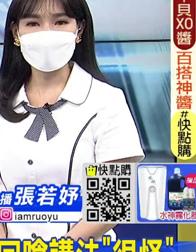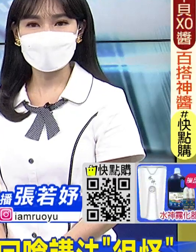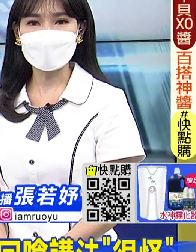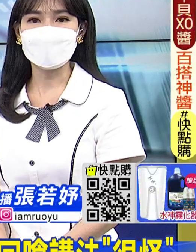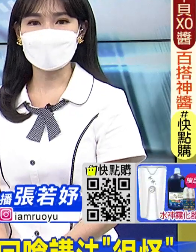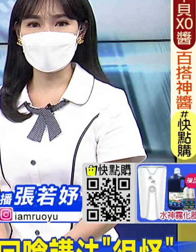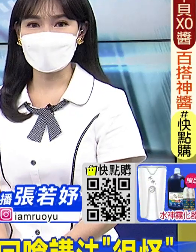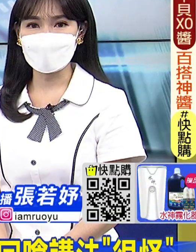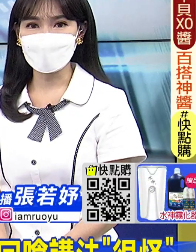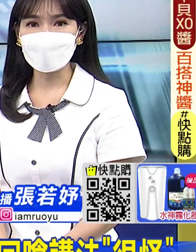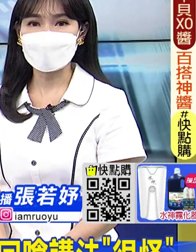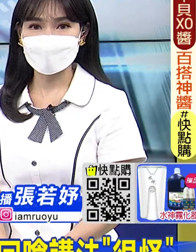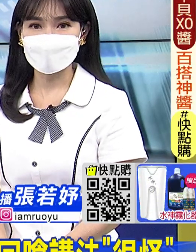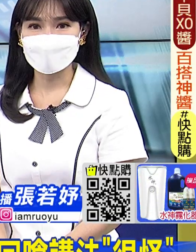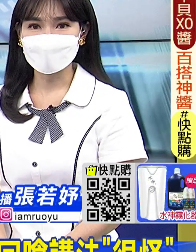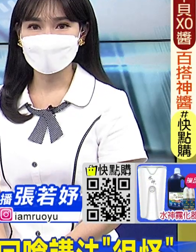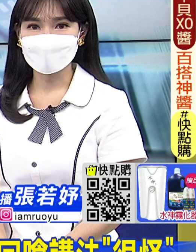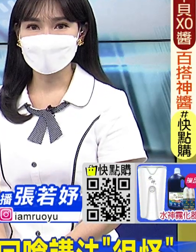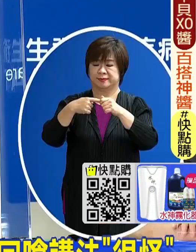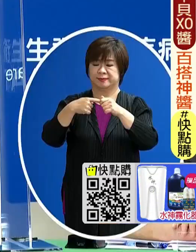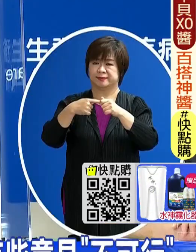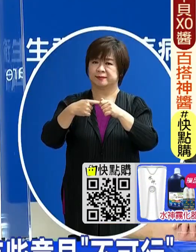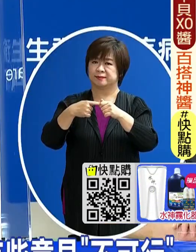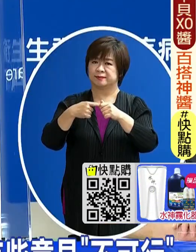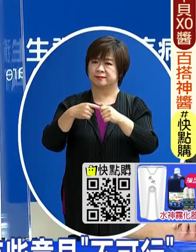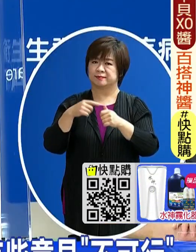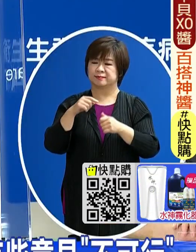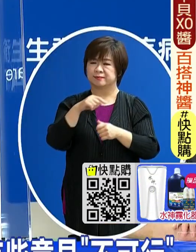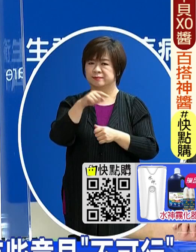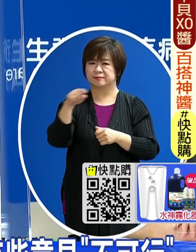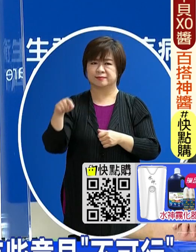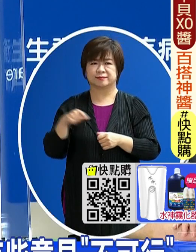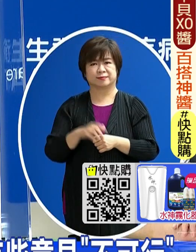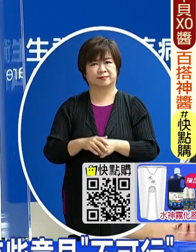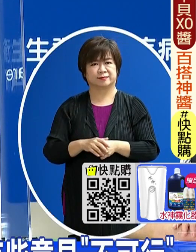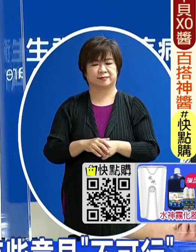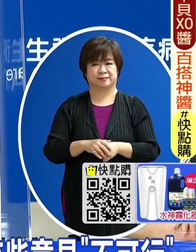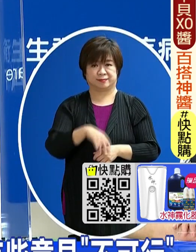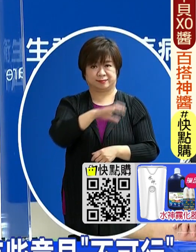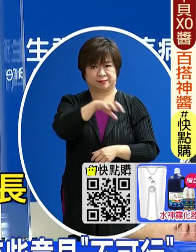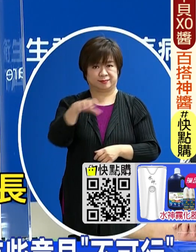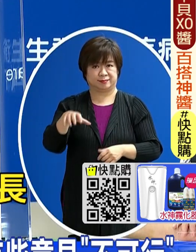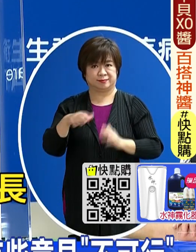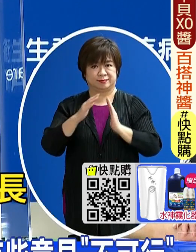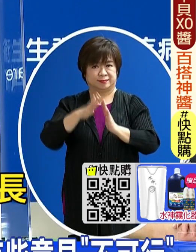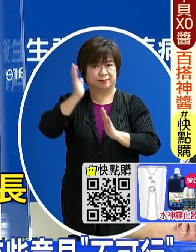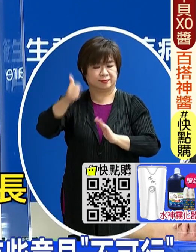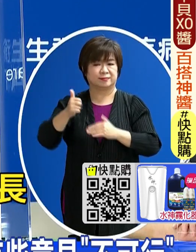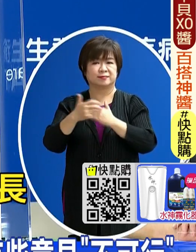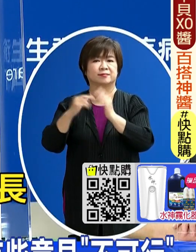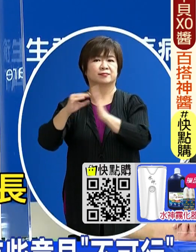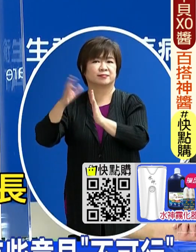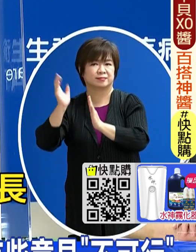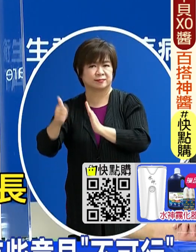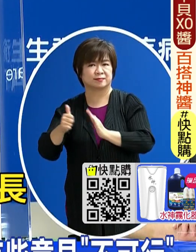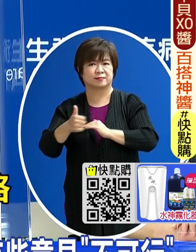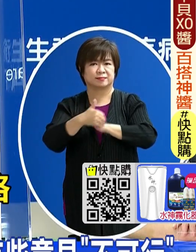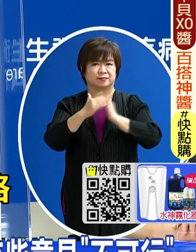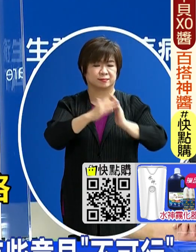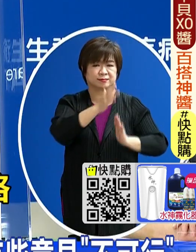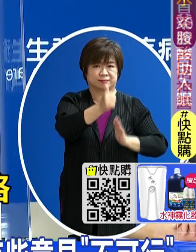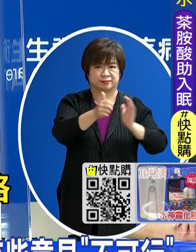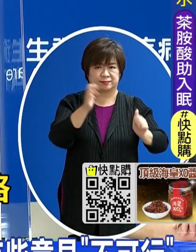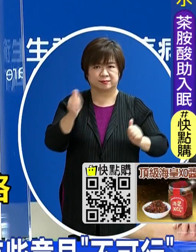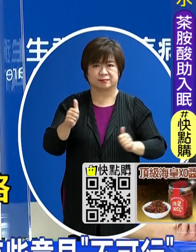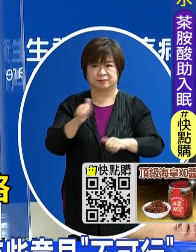首长有些意见其实不可行。 所有的首长也都常常，不管是卫生局长或县市长，有